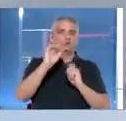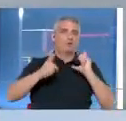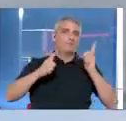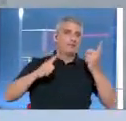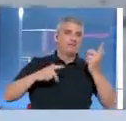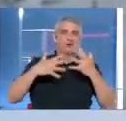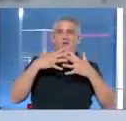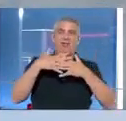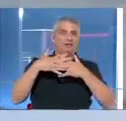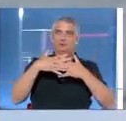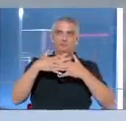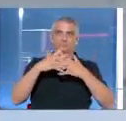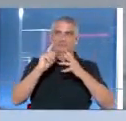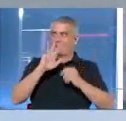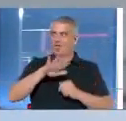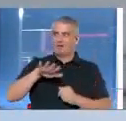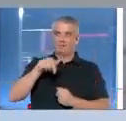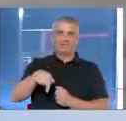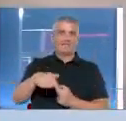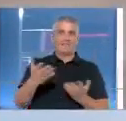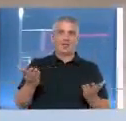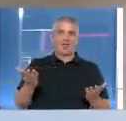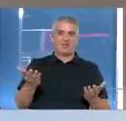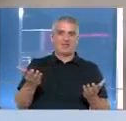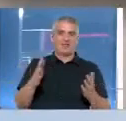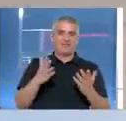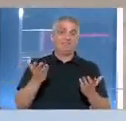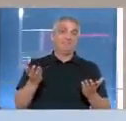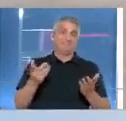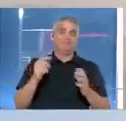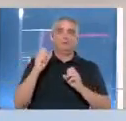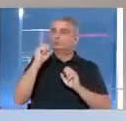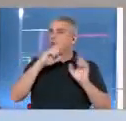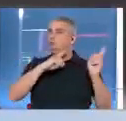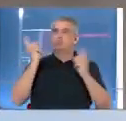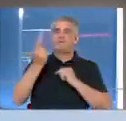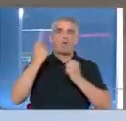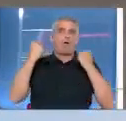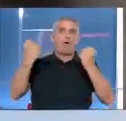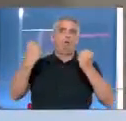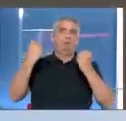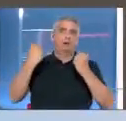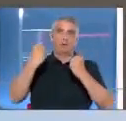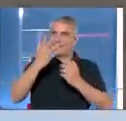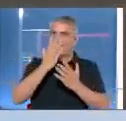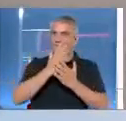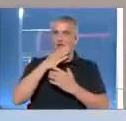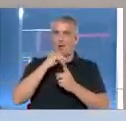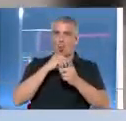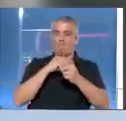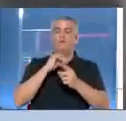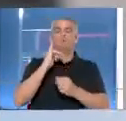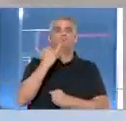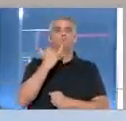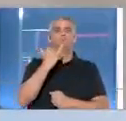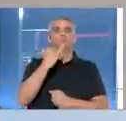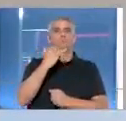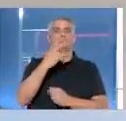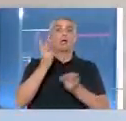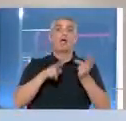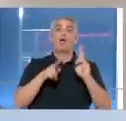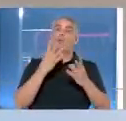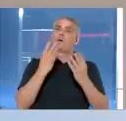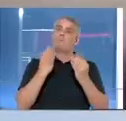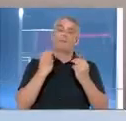וארצות הברית, ולא במזרח הים התיכון, אז סופה מאוד מאוד עוצמתית. וזה כבר מלוב. נכון, נכון, יש שם הרוגים